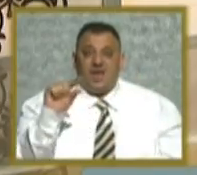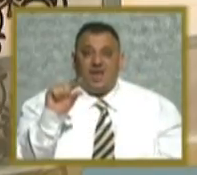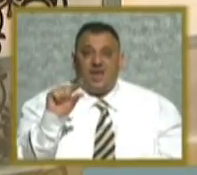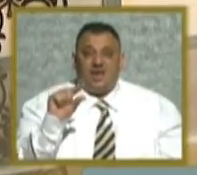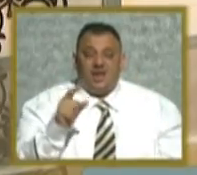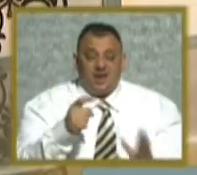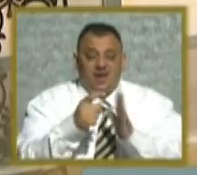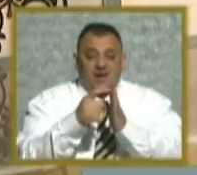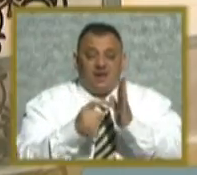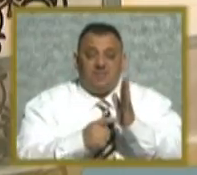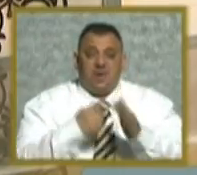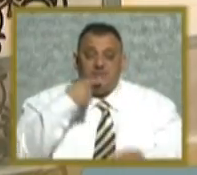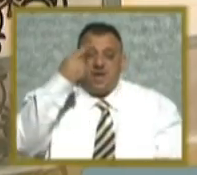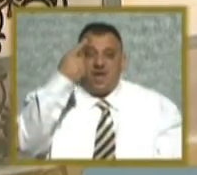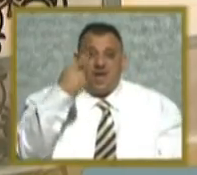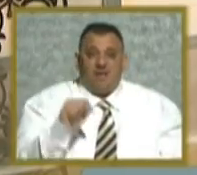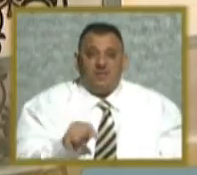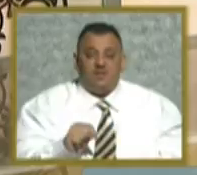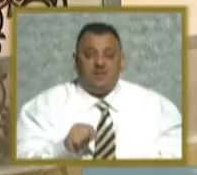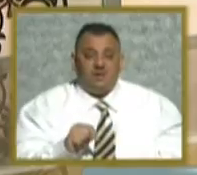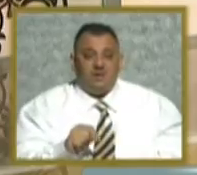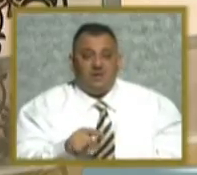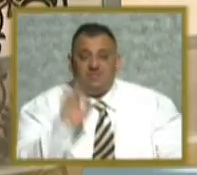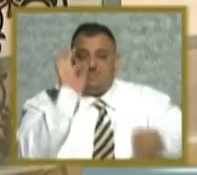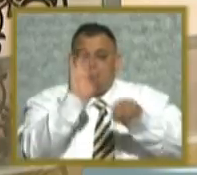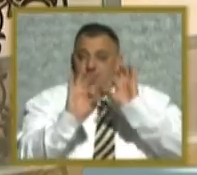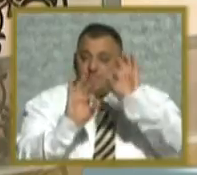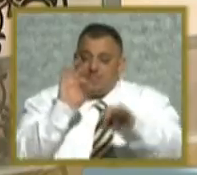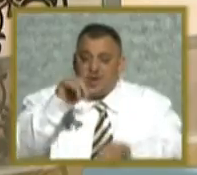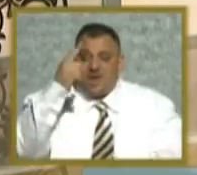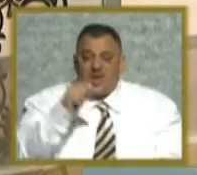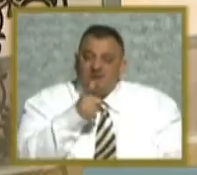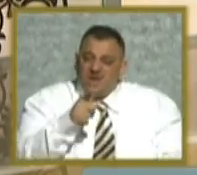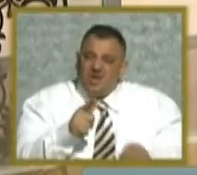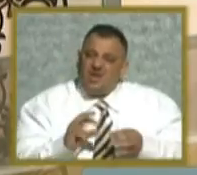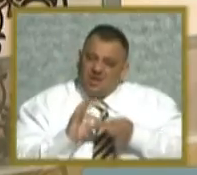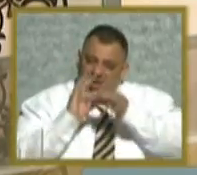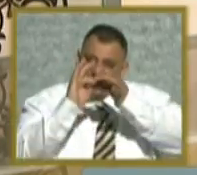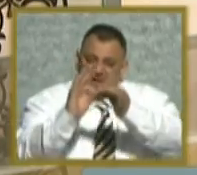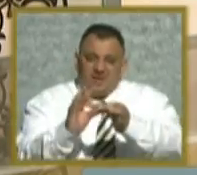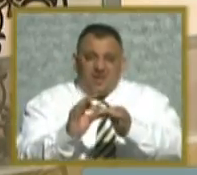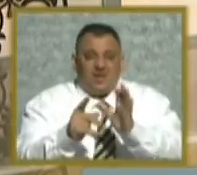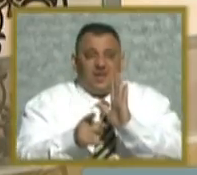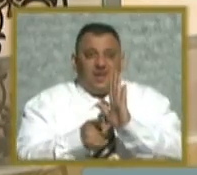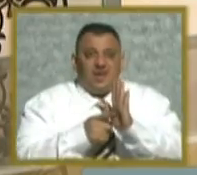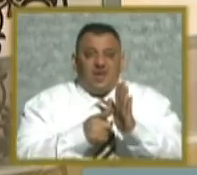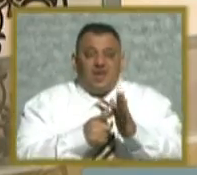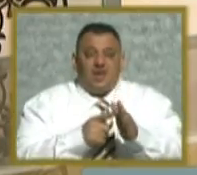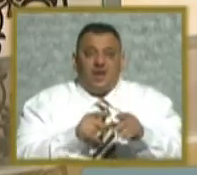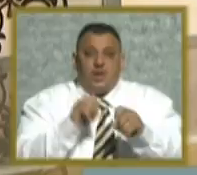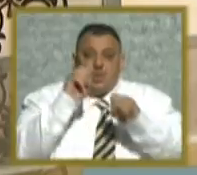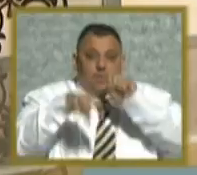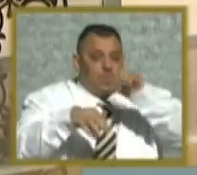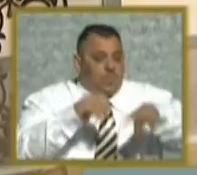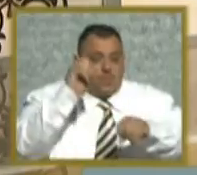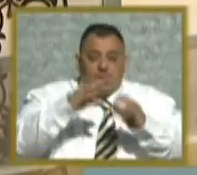شرع الله يعني حرام، في ناس تشهر هذا أكبر حرام. فليحتك شيخي لأن يتكلم عن الناس أكبر حرام